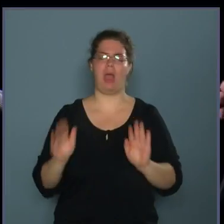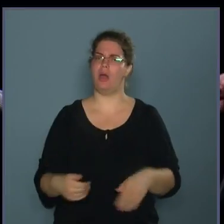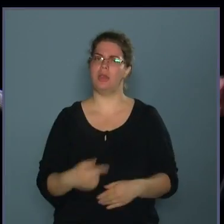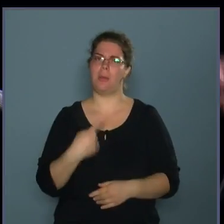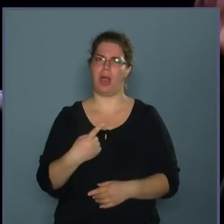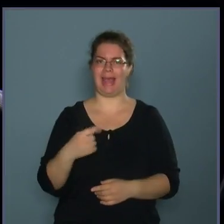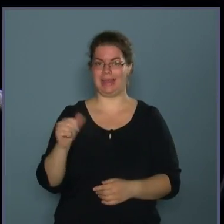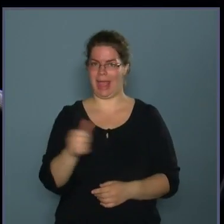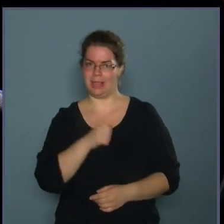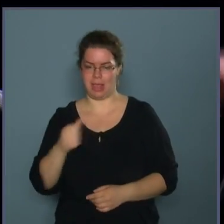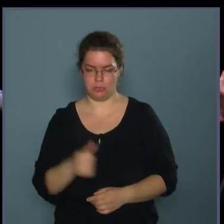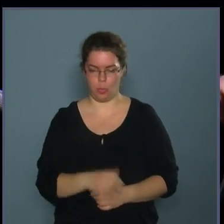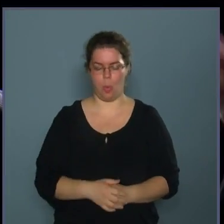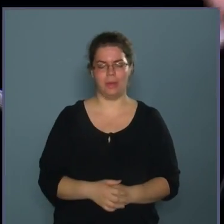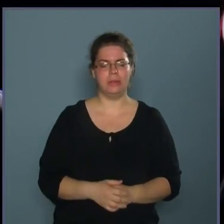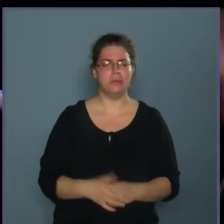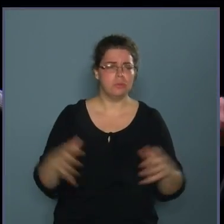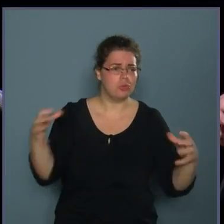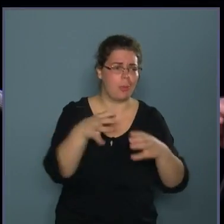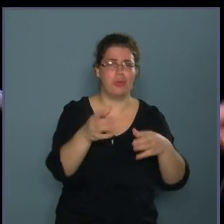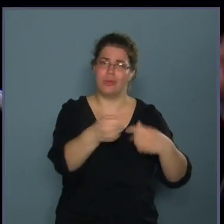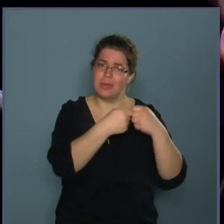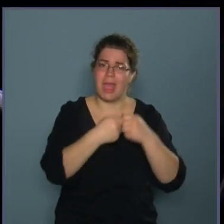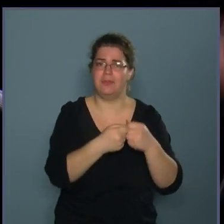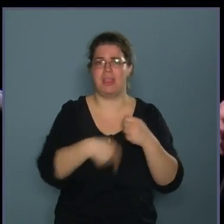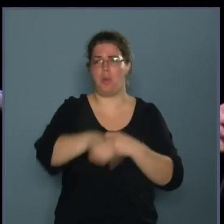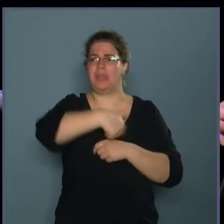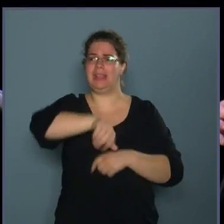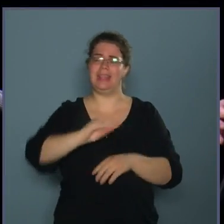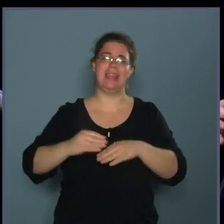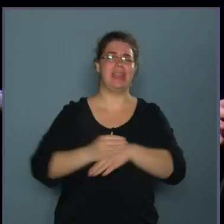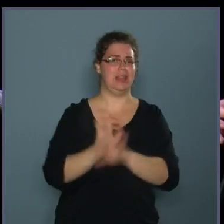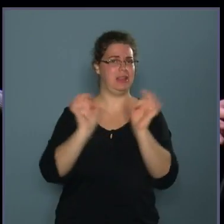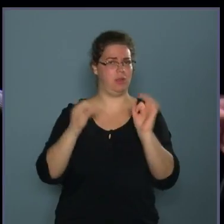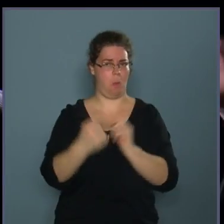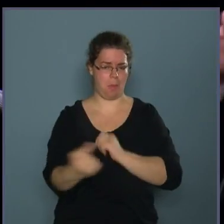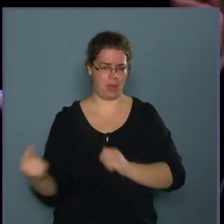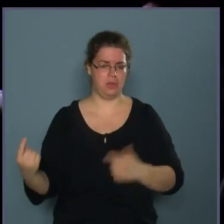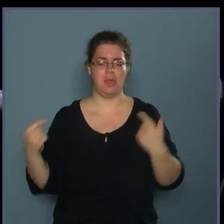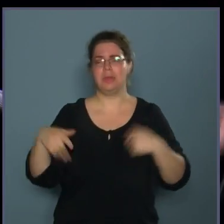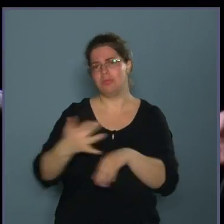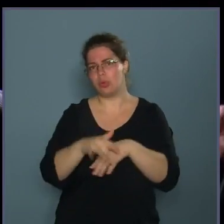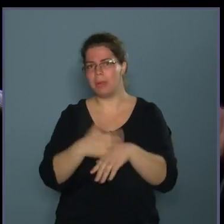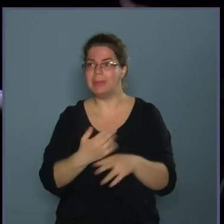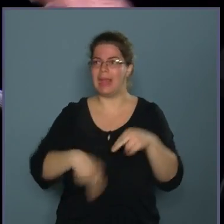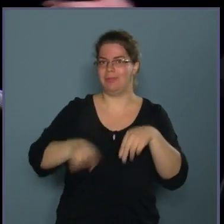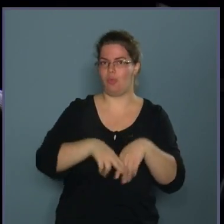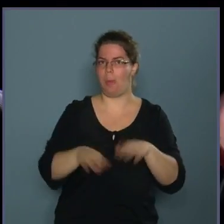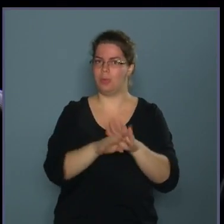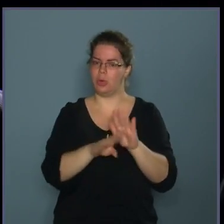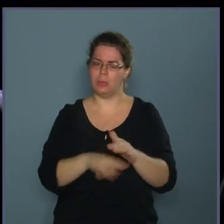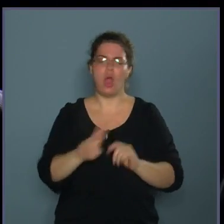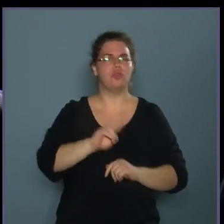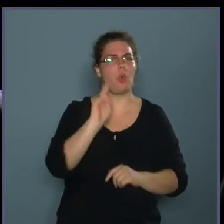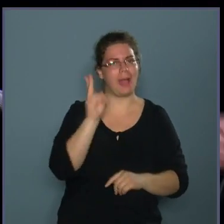magát egyedül. Tehát csoportosuljatok, szerveződjetek, érezzétek nagyon jól magatokat. Mi próbálunk minél több programot tenni, és jókáig